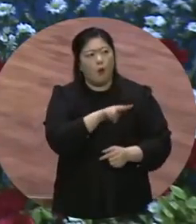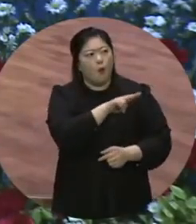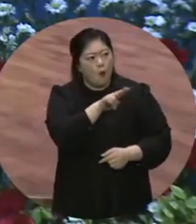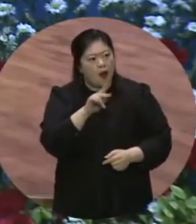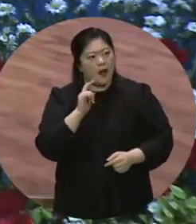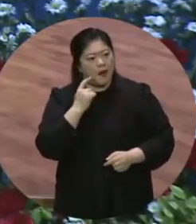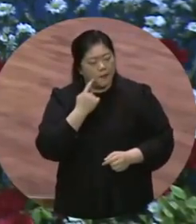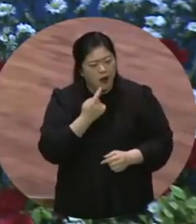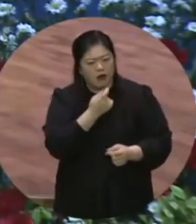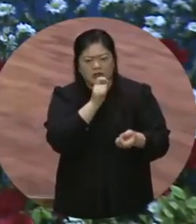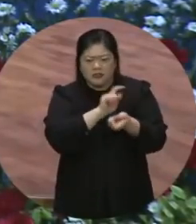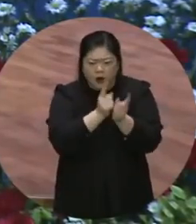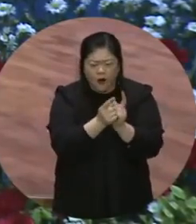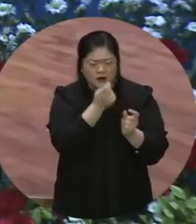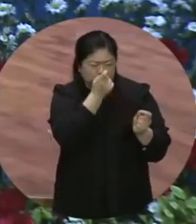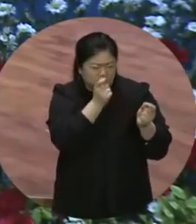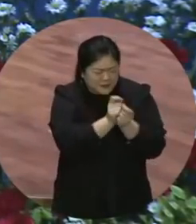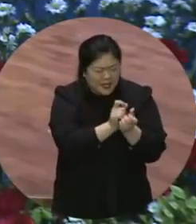구원이 없다니까요.